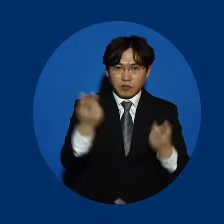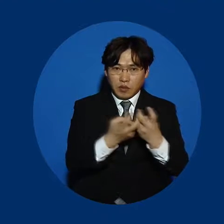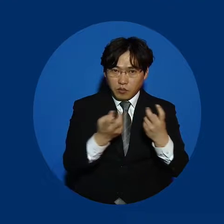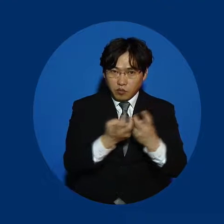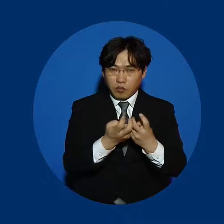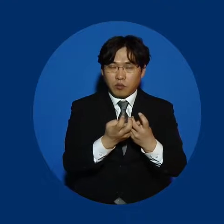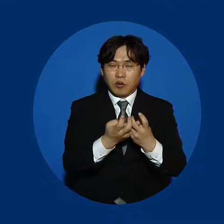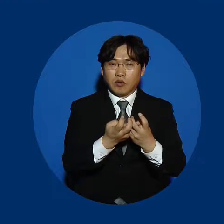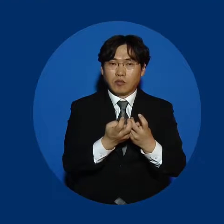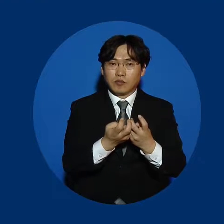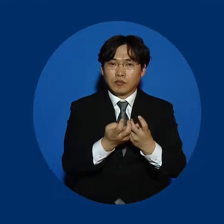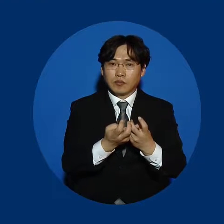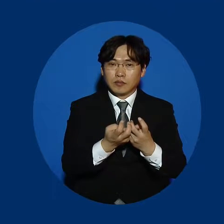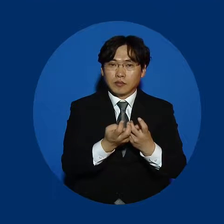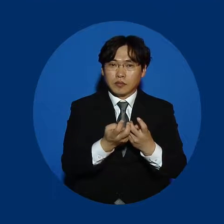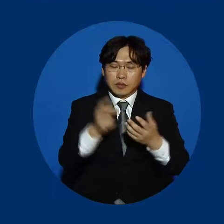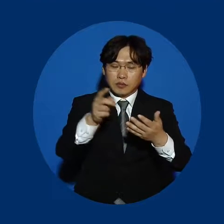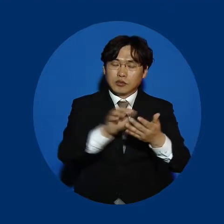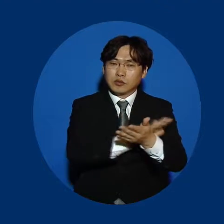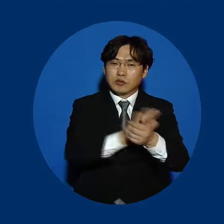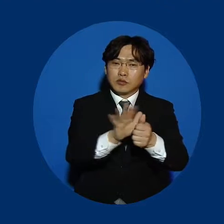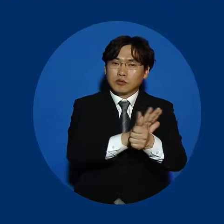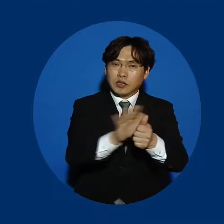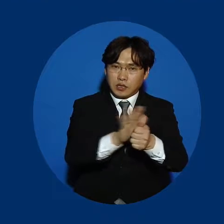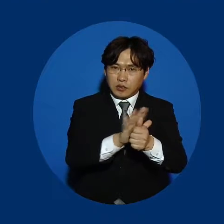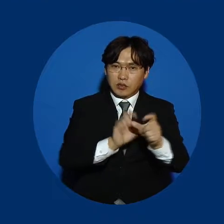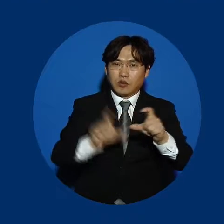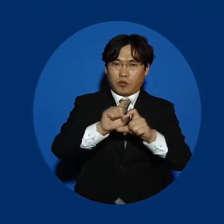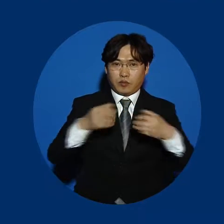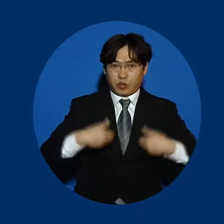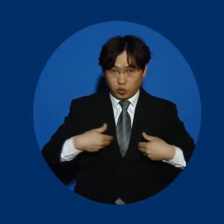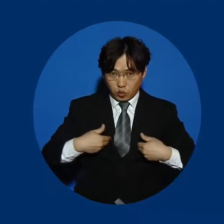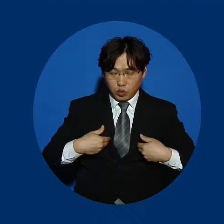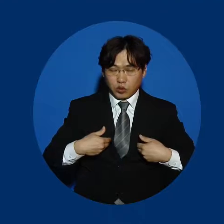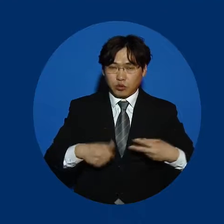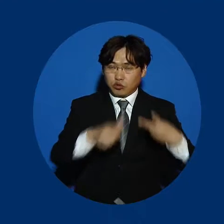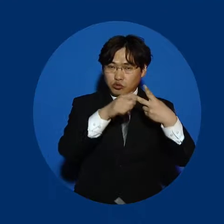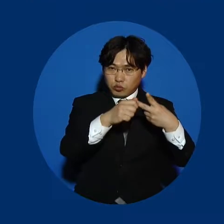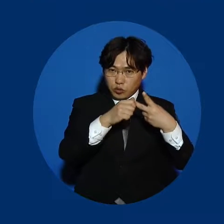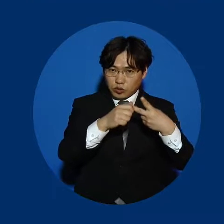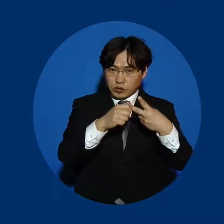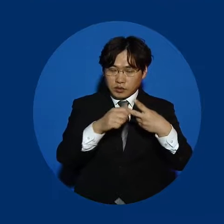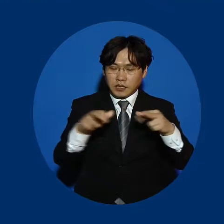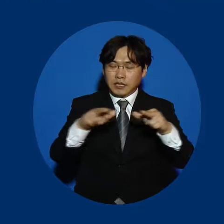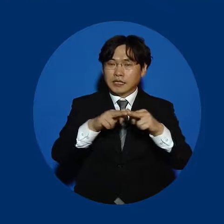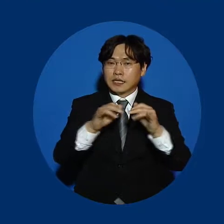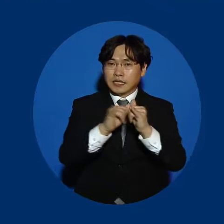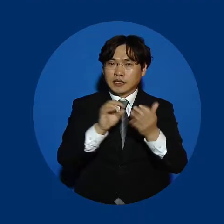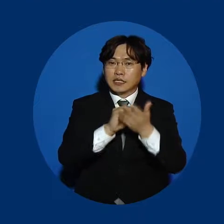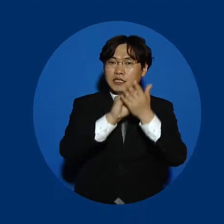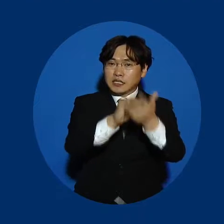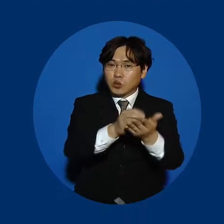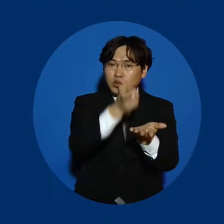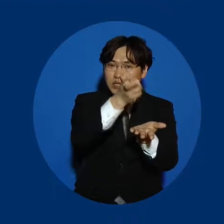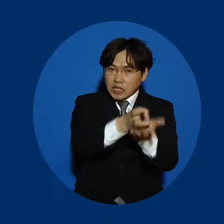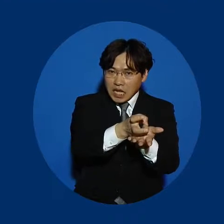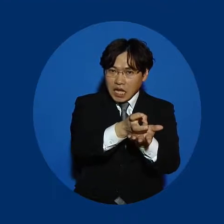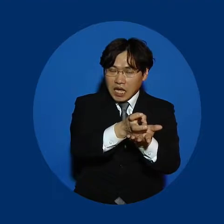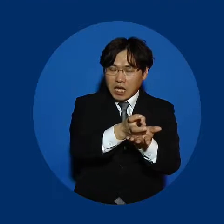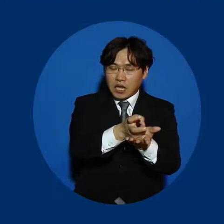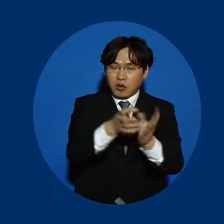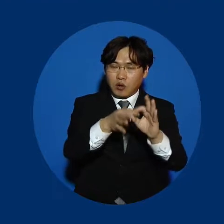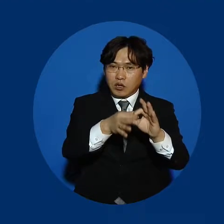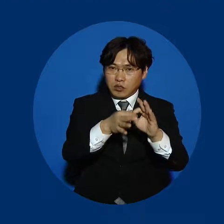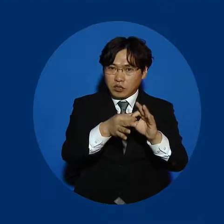그런 그 소득제가 보장이 되어야 되고, 두 번째로 아까 말씀드린 이 장애인 등급제에서 그 삐져나온